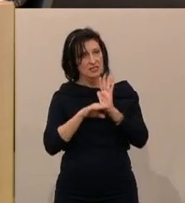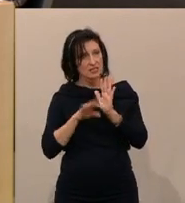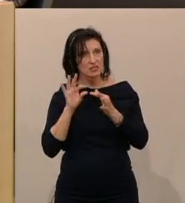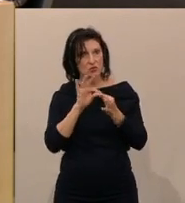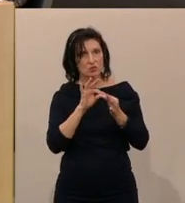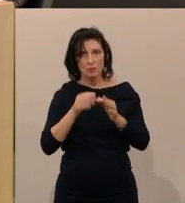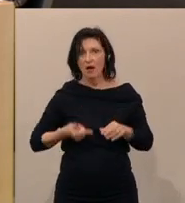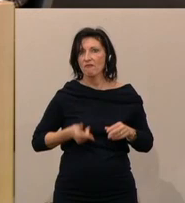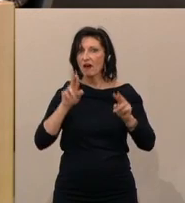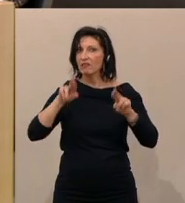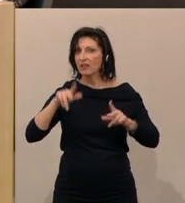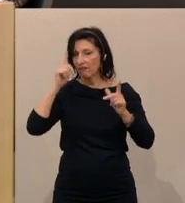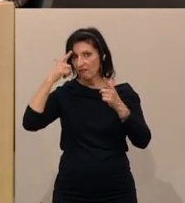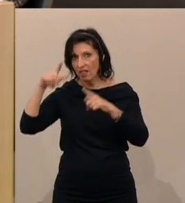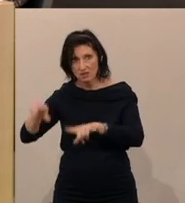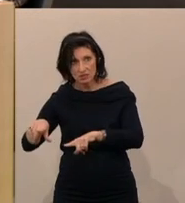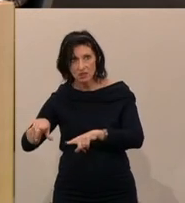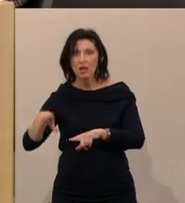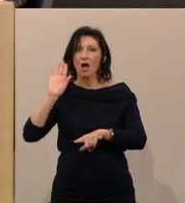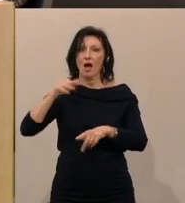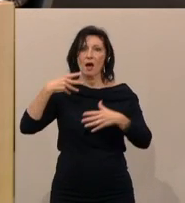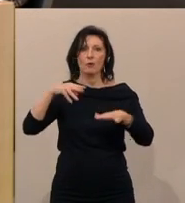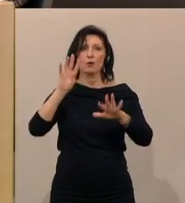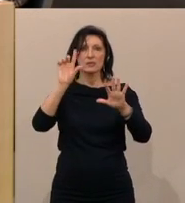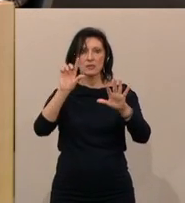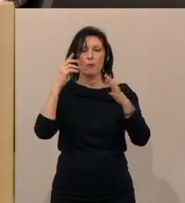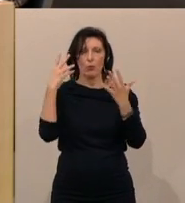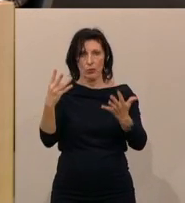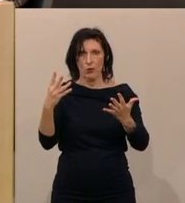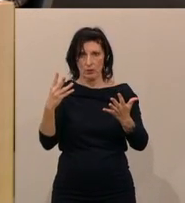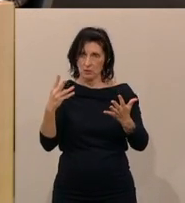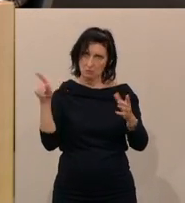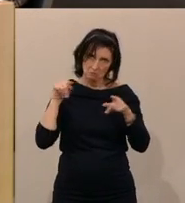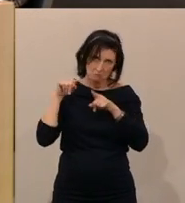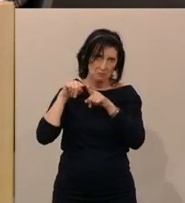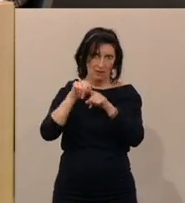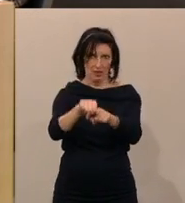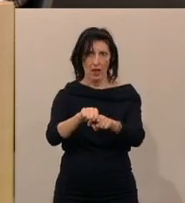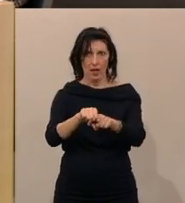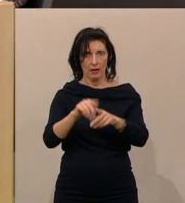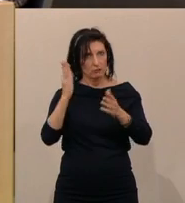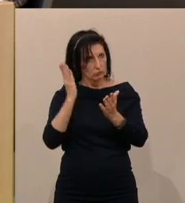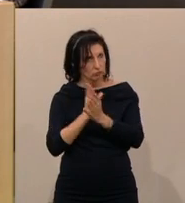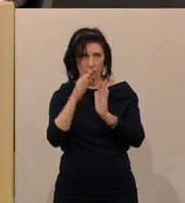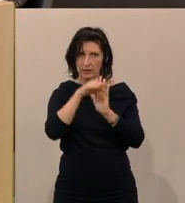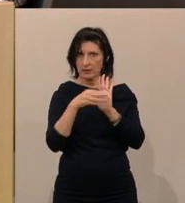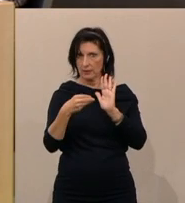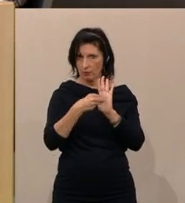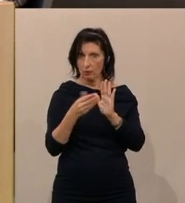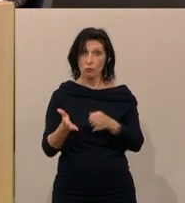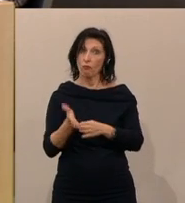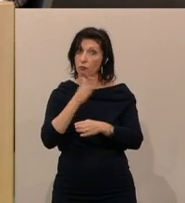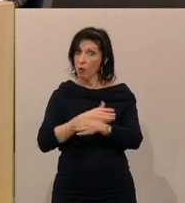auf die waffenrechtliche Verlässlichkeit ist im Übrigen seit 1997 de facto unverändert im Rechtsbestand und war auch schon davor